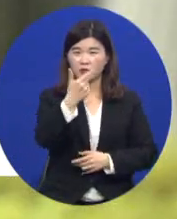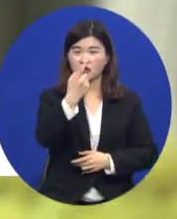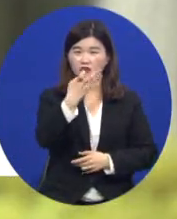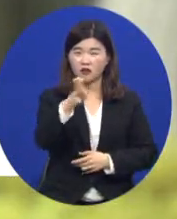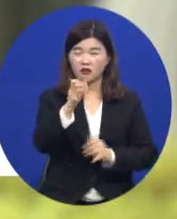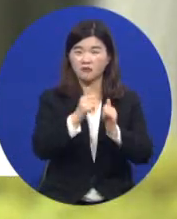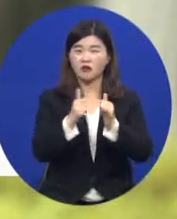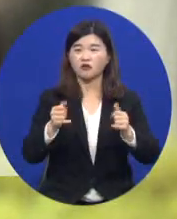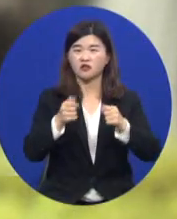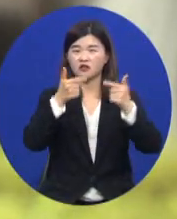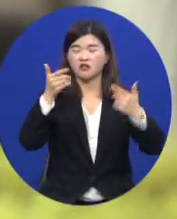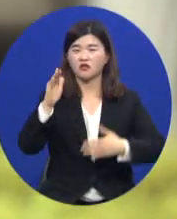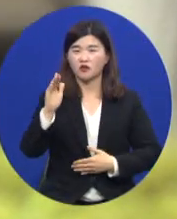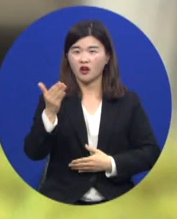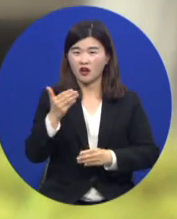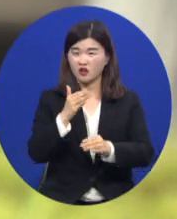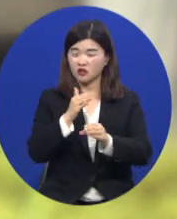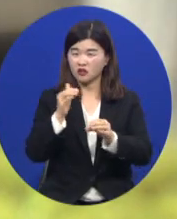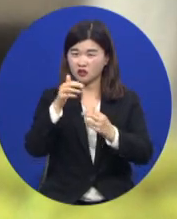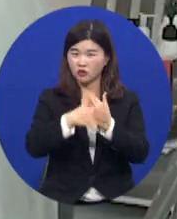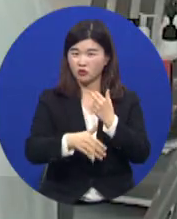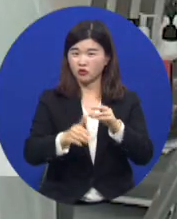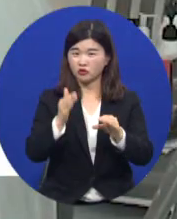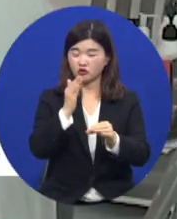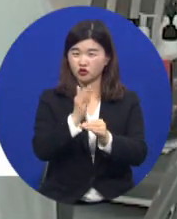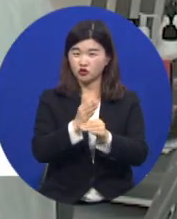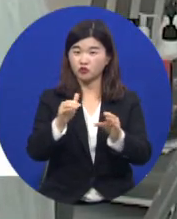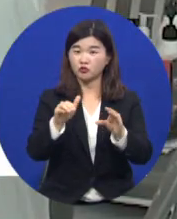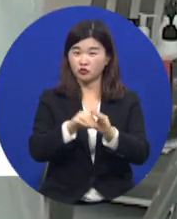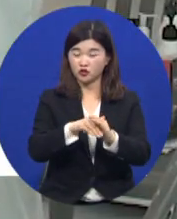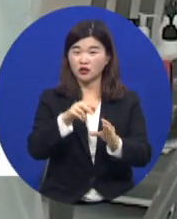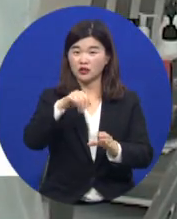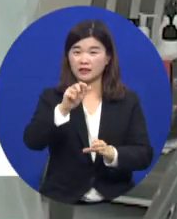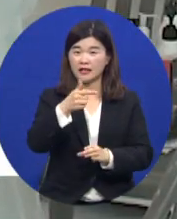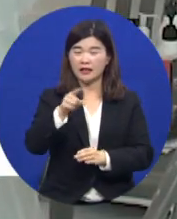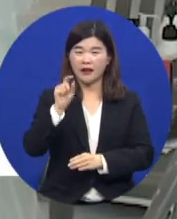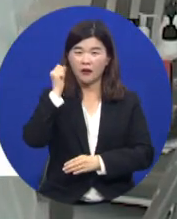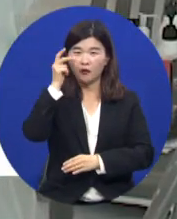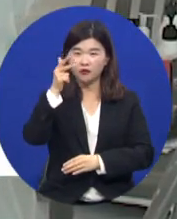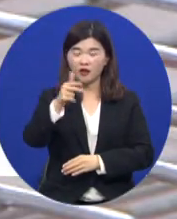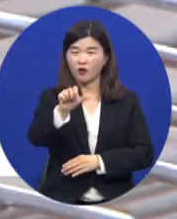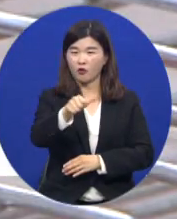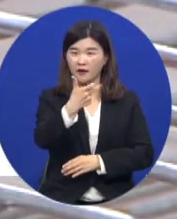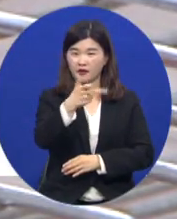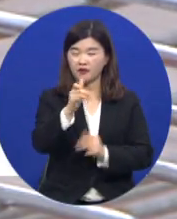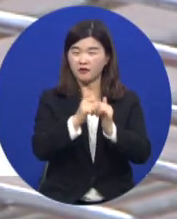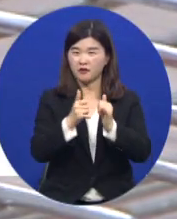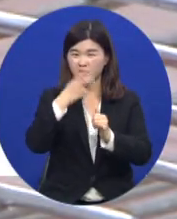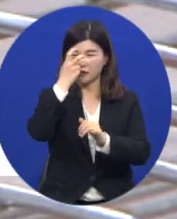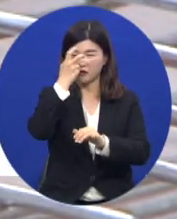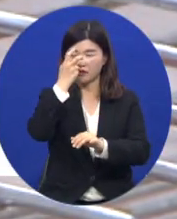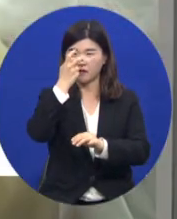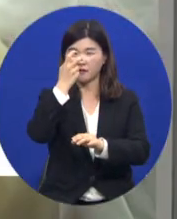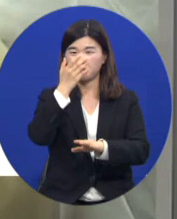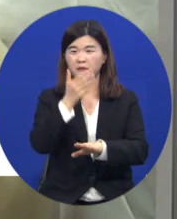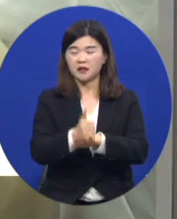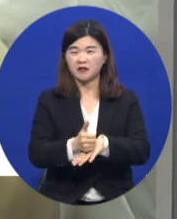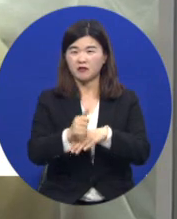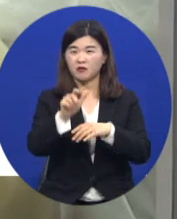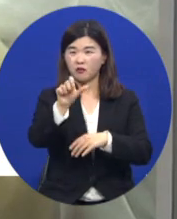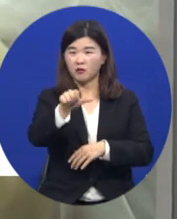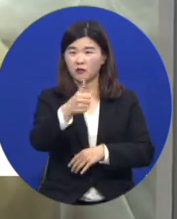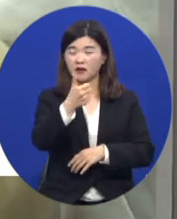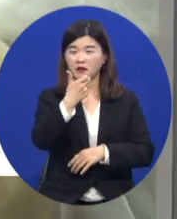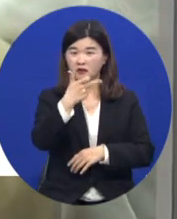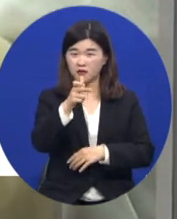614명으로 늘었습니다. 서귀포시 중문 제주 신라호텔에서는 직원 등 516명이 진단검사를 받아